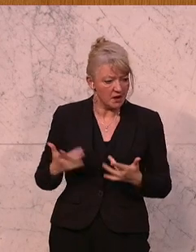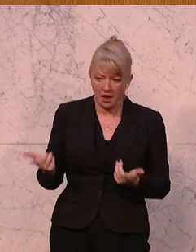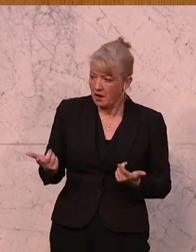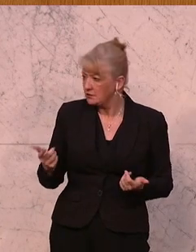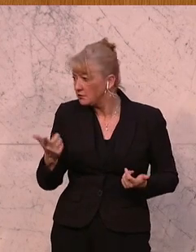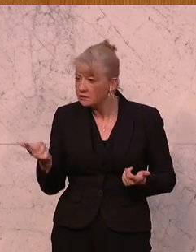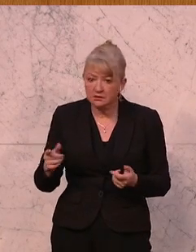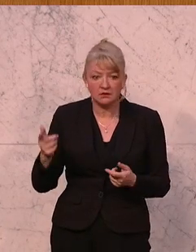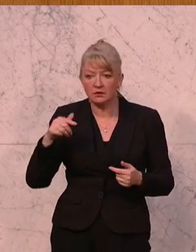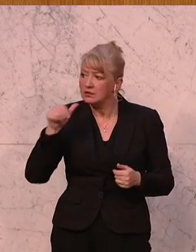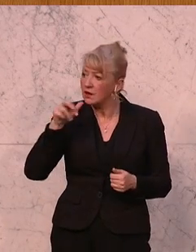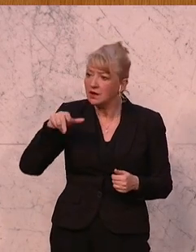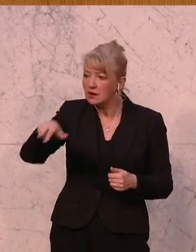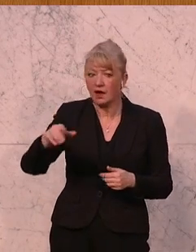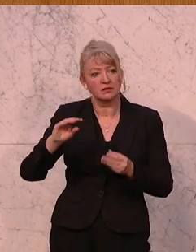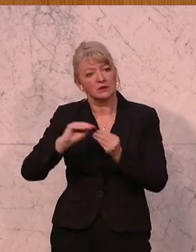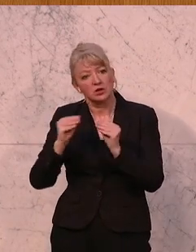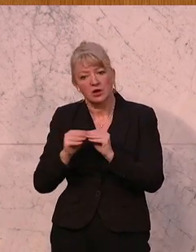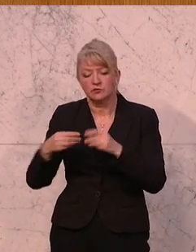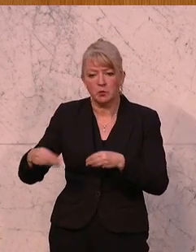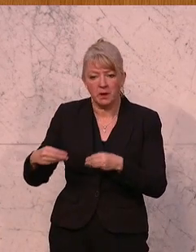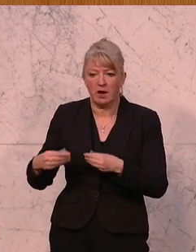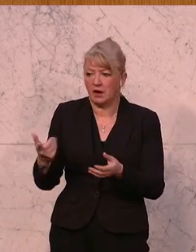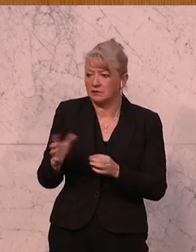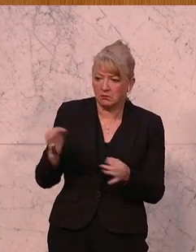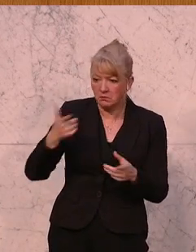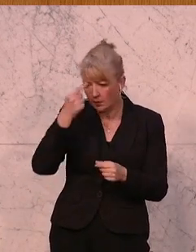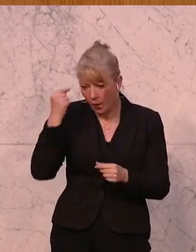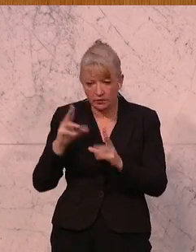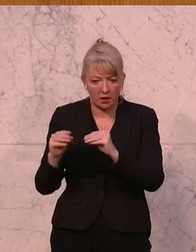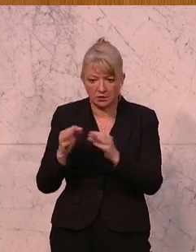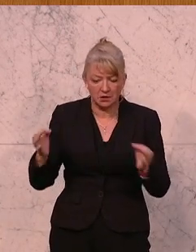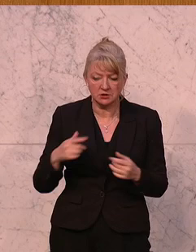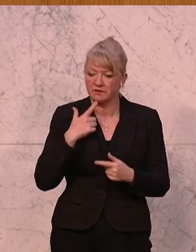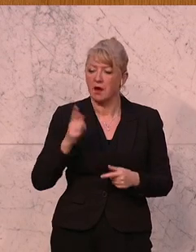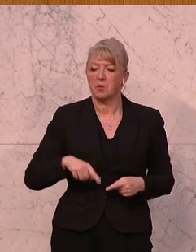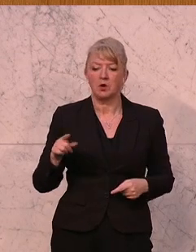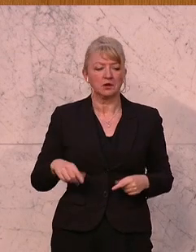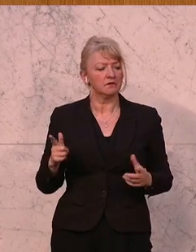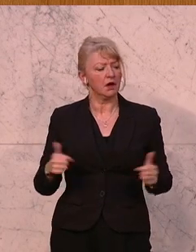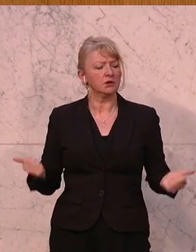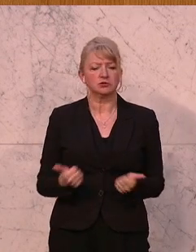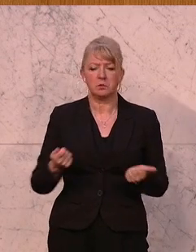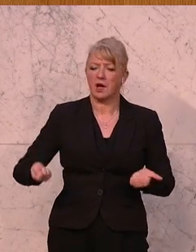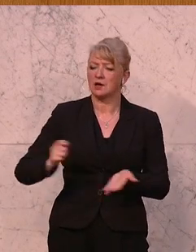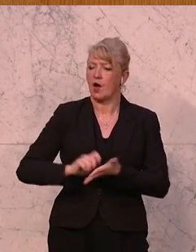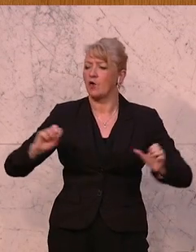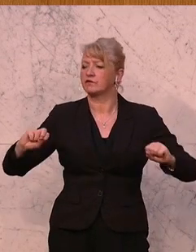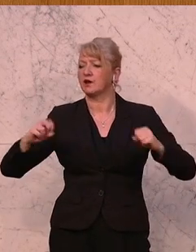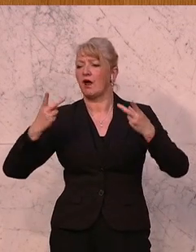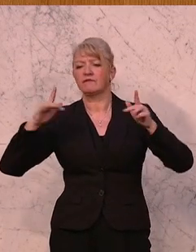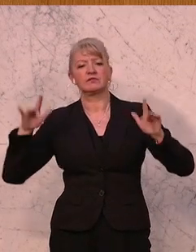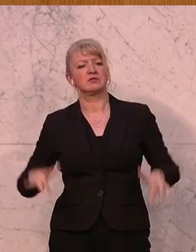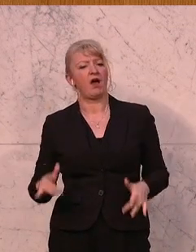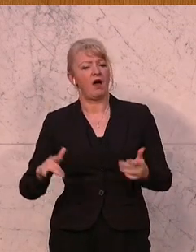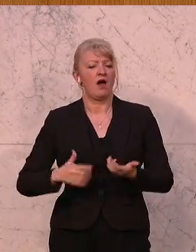rauskommen und gar nicht mehr im Supermarkt mit Menschen reden, die dann monatelang uns allen erklärt haben, was nicht für eine super tolle Kaufkraft Österreich hat und wie toll wir